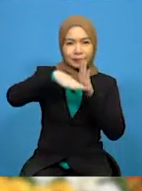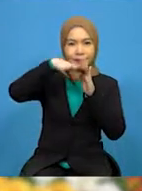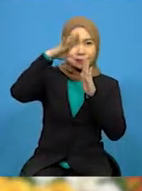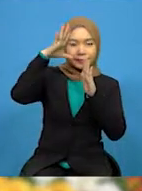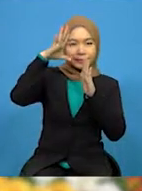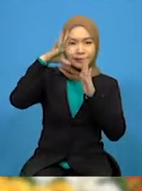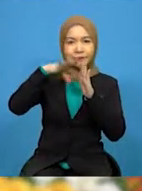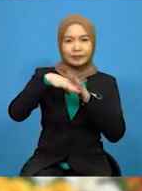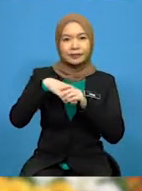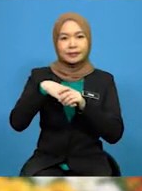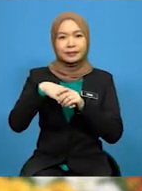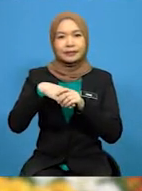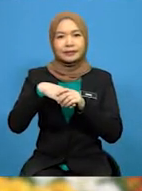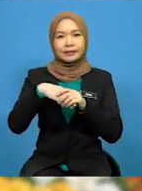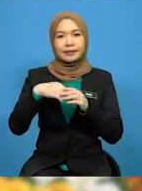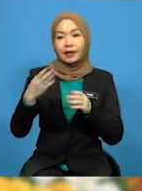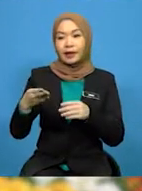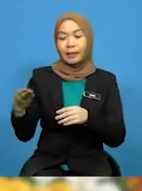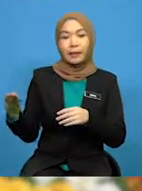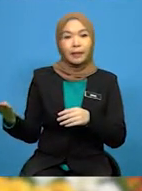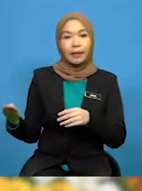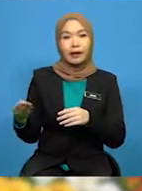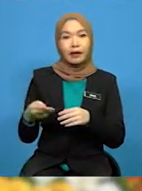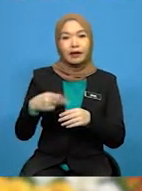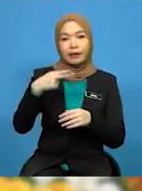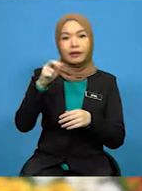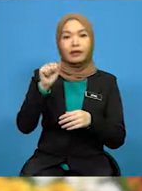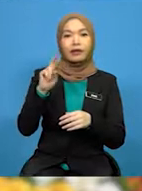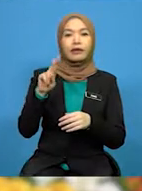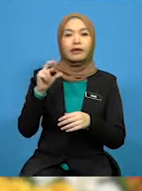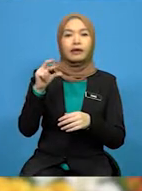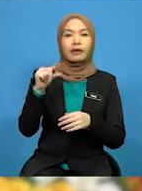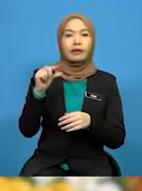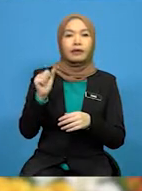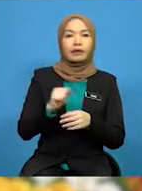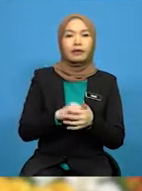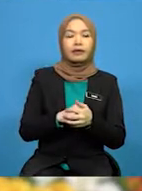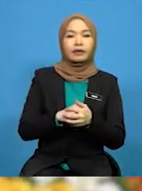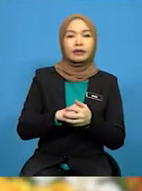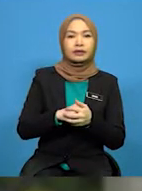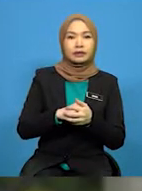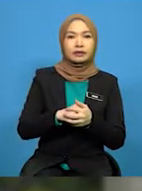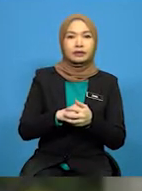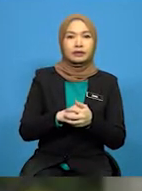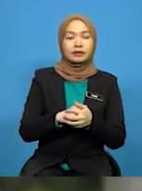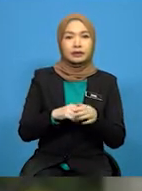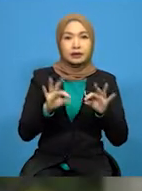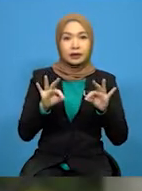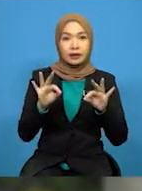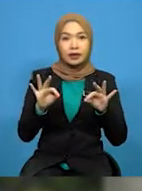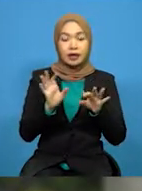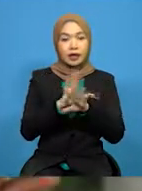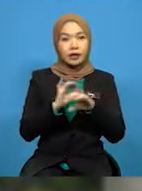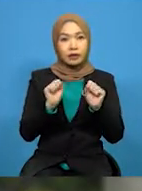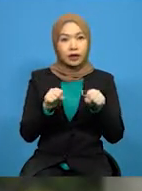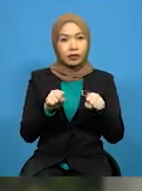umum barang dan perkhidmatan secara berterusan. Jadi inflasi tidaklah terlalu bahaya. Tetapi kalau tidak ditangani